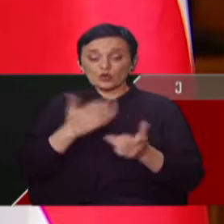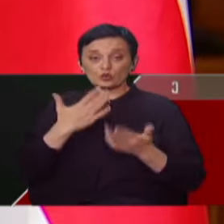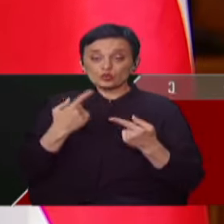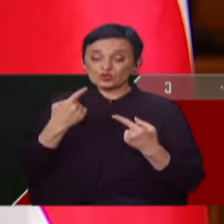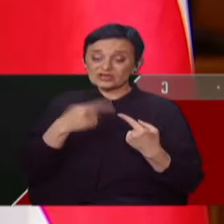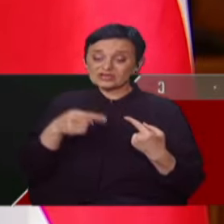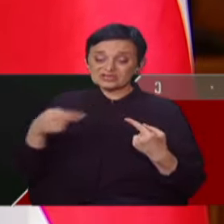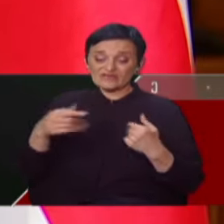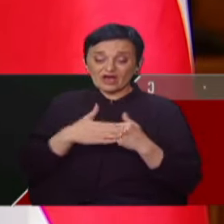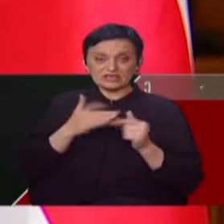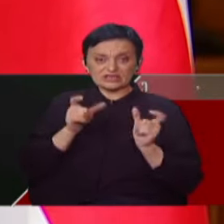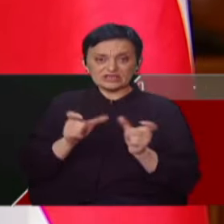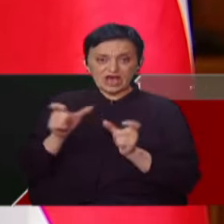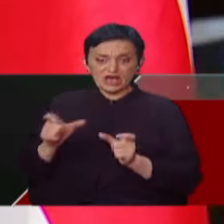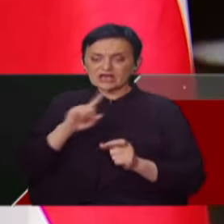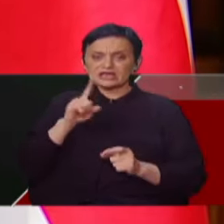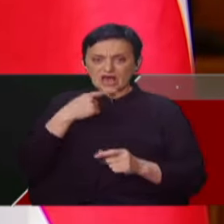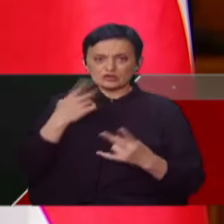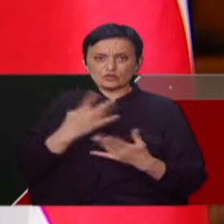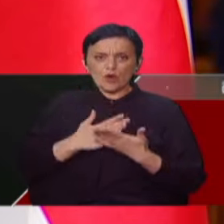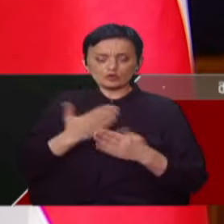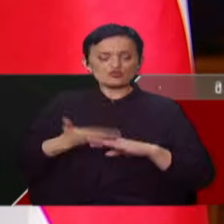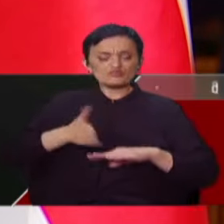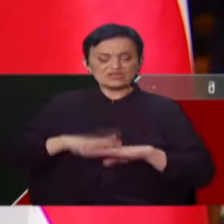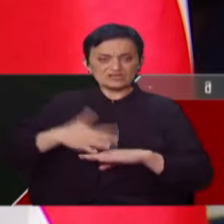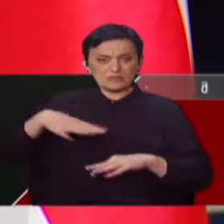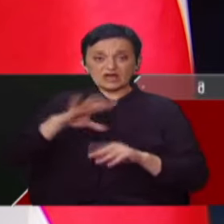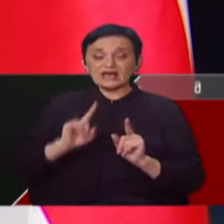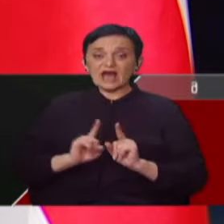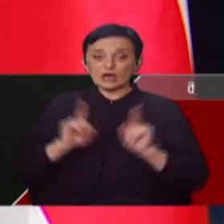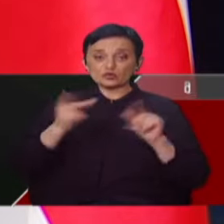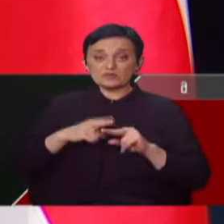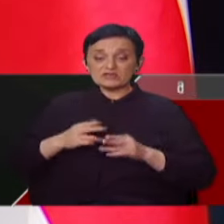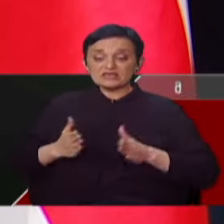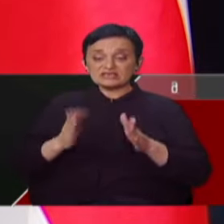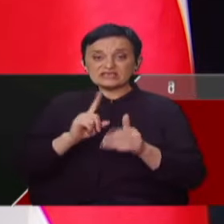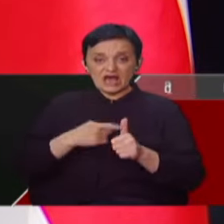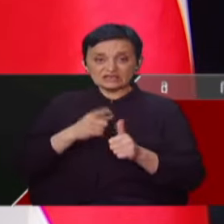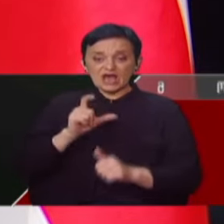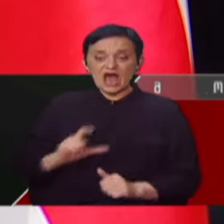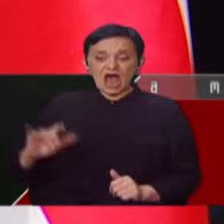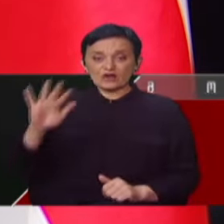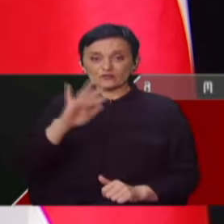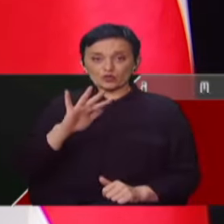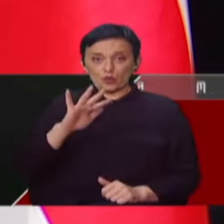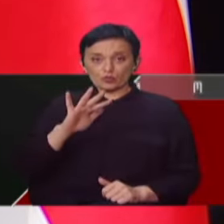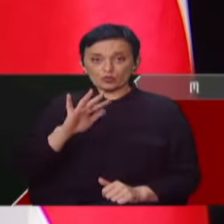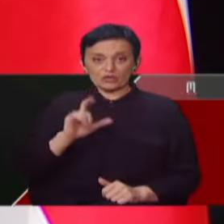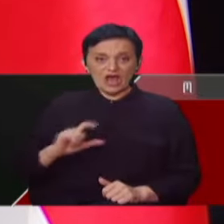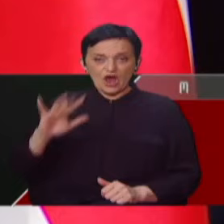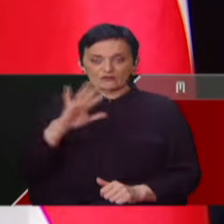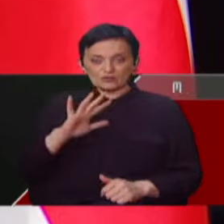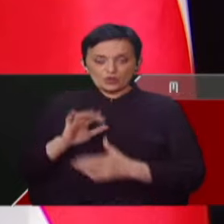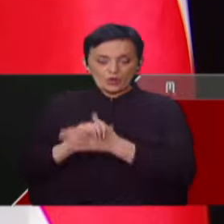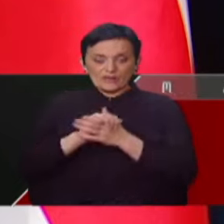სხვა ტიპის სანქცირება, რა თქმა უნდა, არის მძიმე ქვეყნისთვის, განსაკუთრებით იმ გზაზე, რასაც ქვია ევროპული